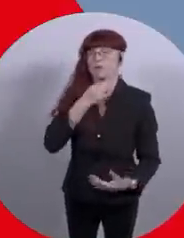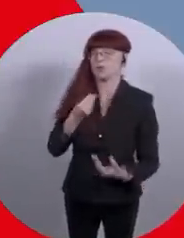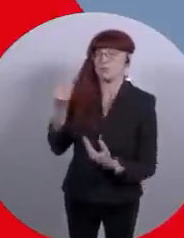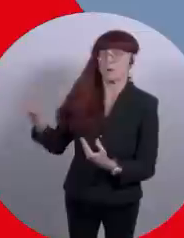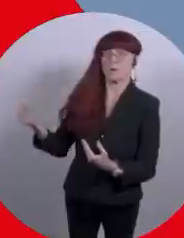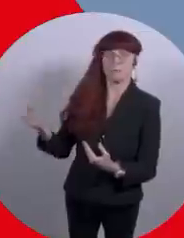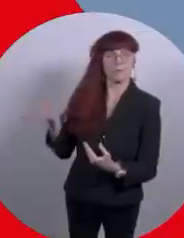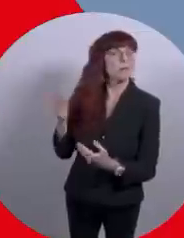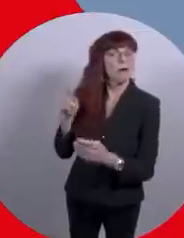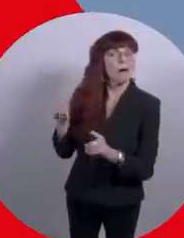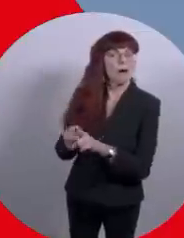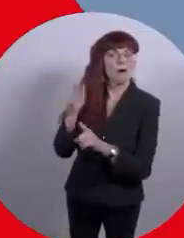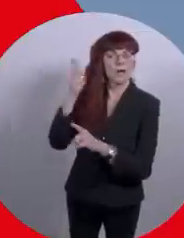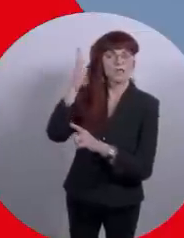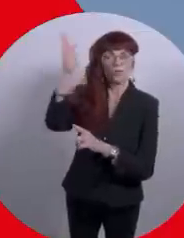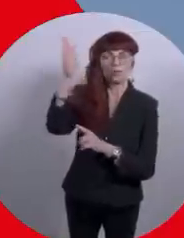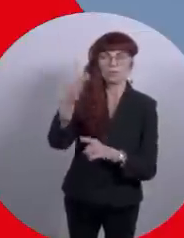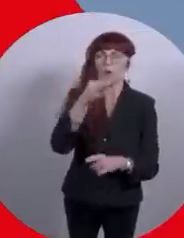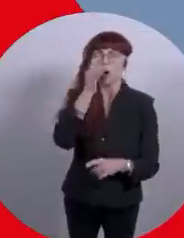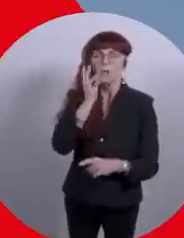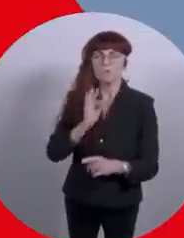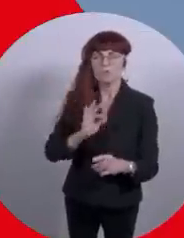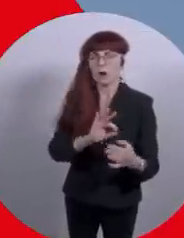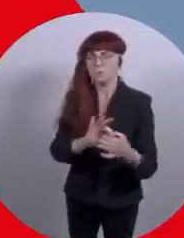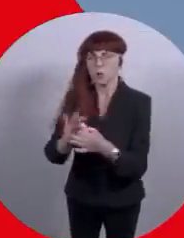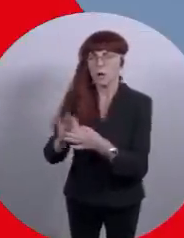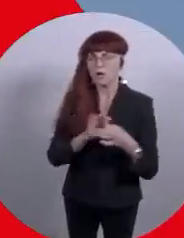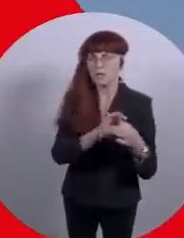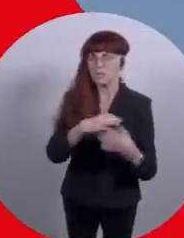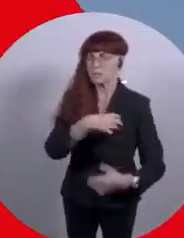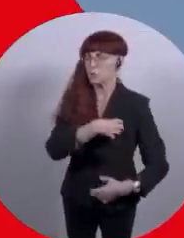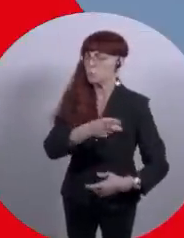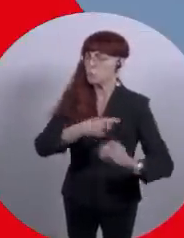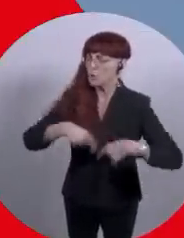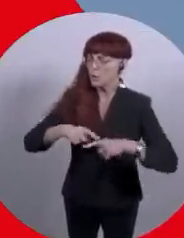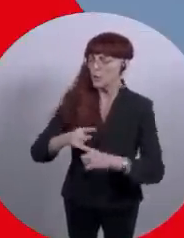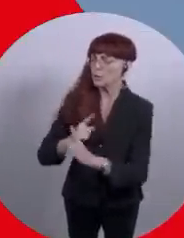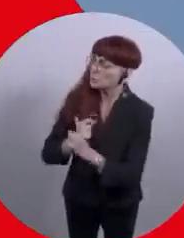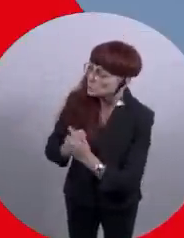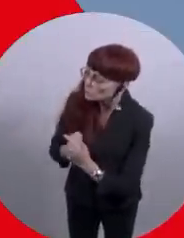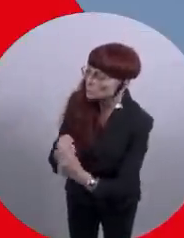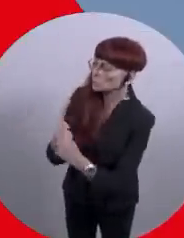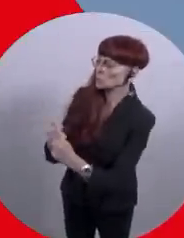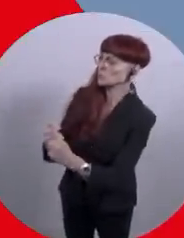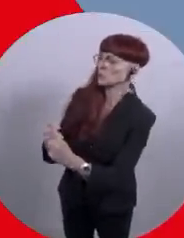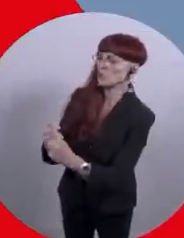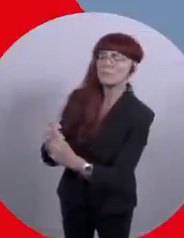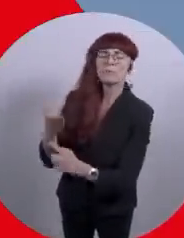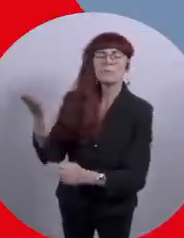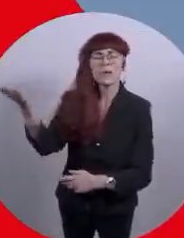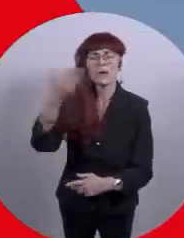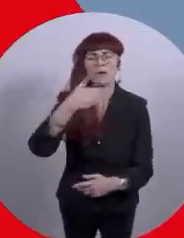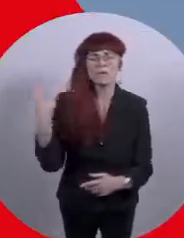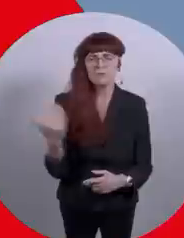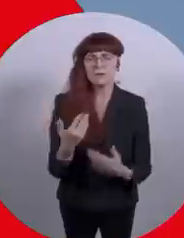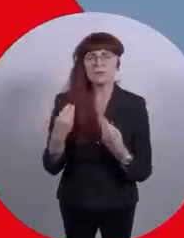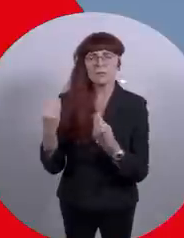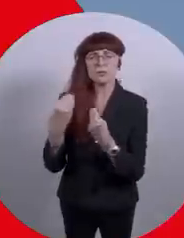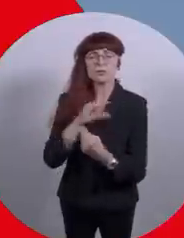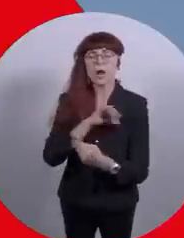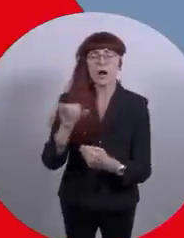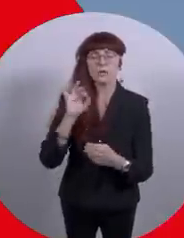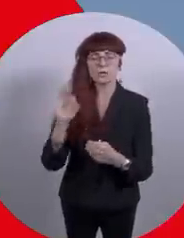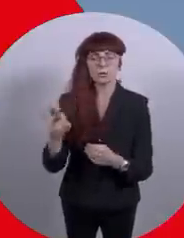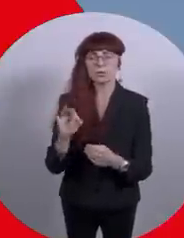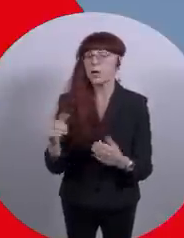hinter ihm steht die Frauenorganisation des Burgenlands und lieber uns später wir wünschen Dir natürlich alles Gute aber man braucht natürlich auch